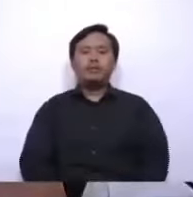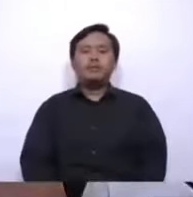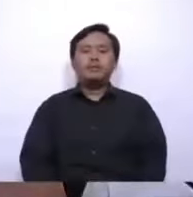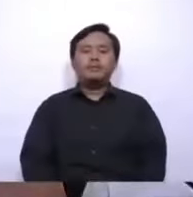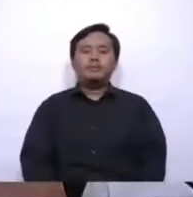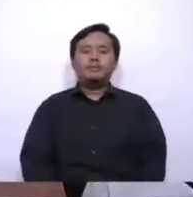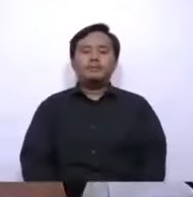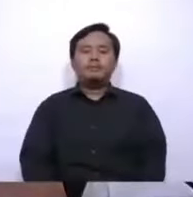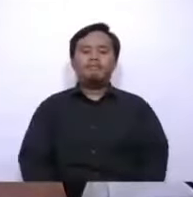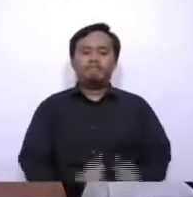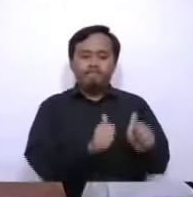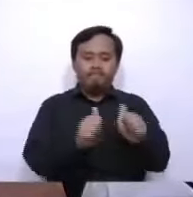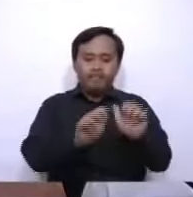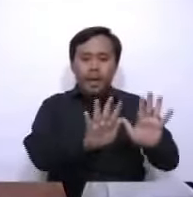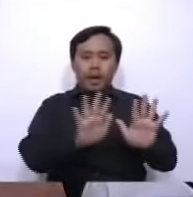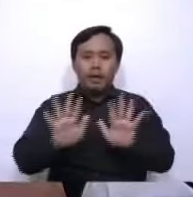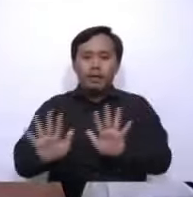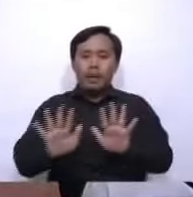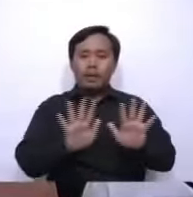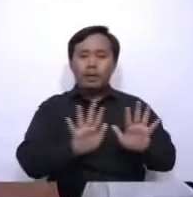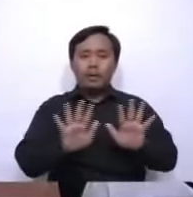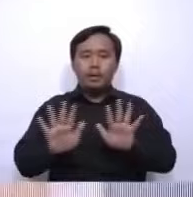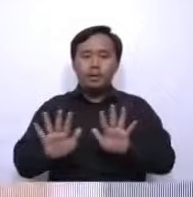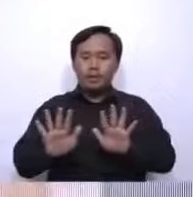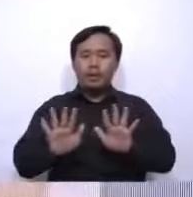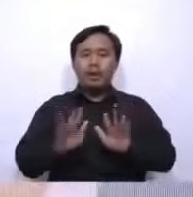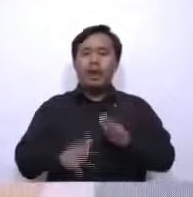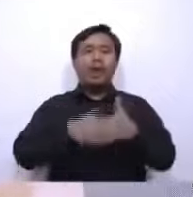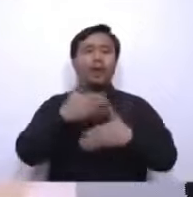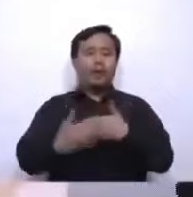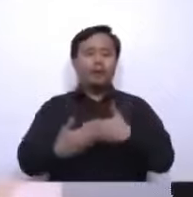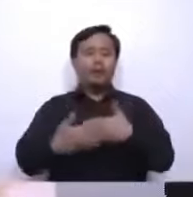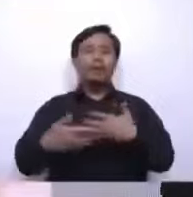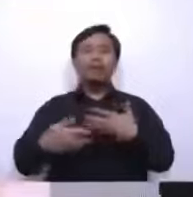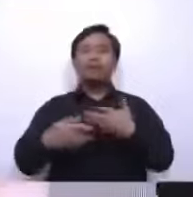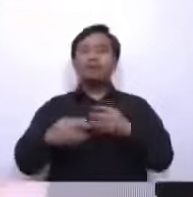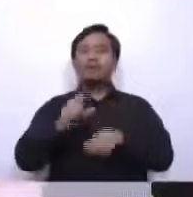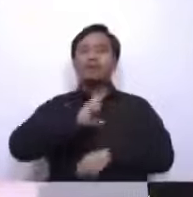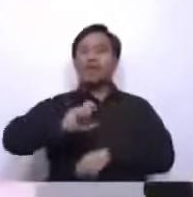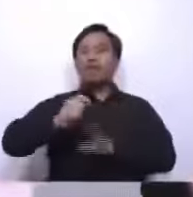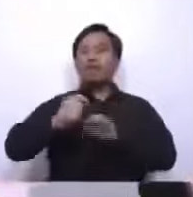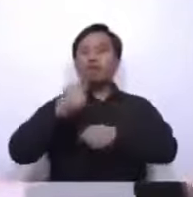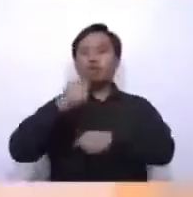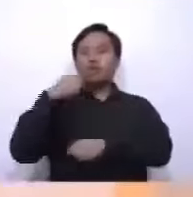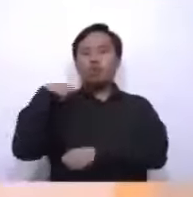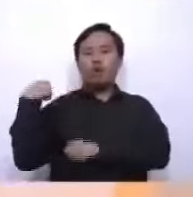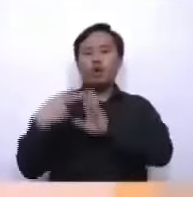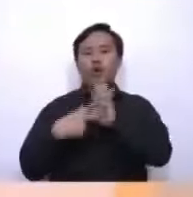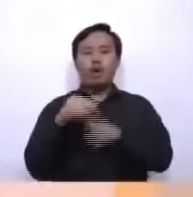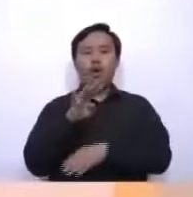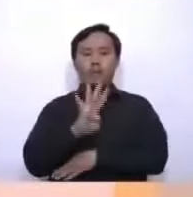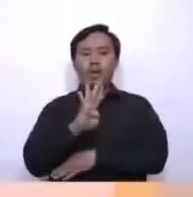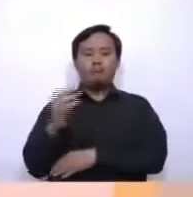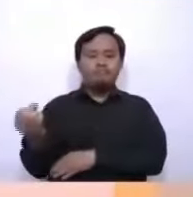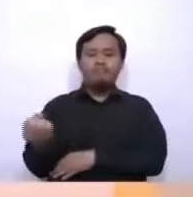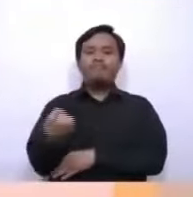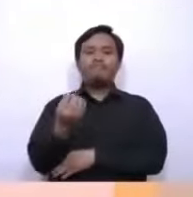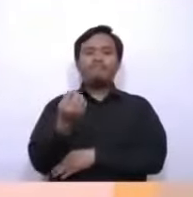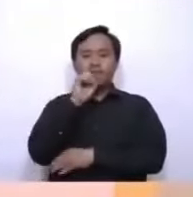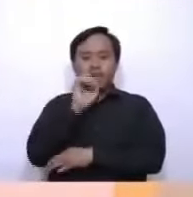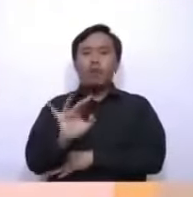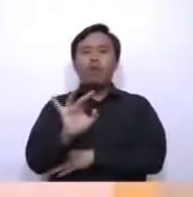Baik, terima kasih. Mohon tenang, mohon tenang. Berikutnya kami berikan kesempatan Cagub nomor urut 4 untuk menanggapi kembali dalam